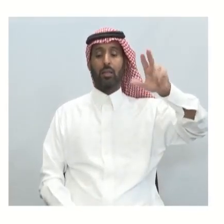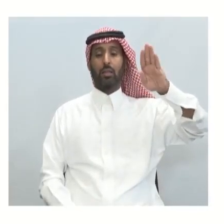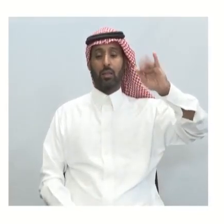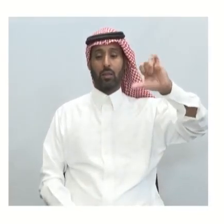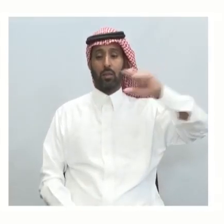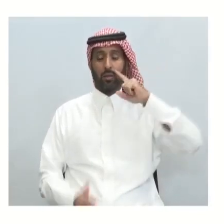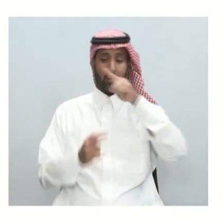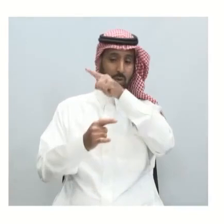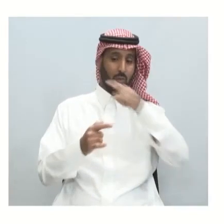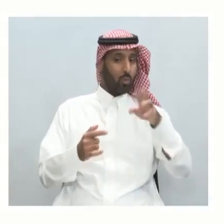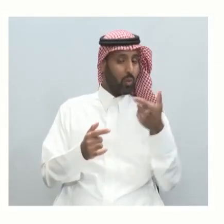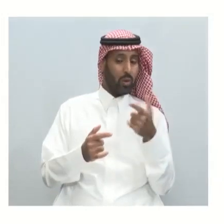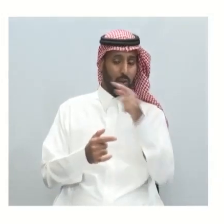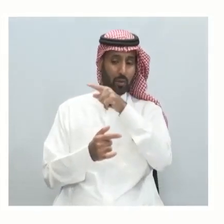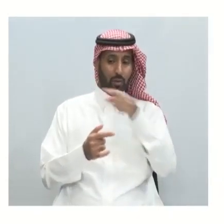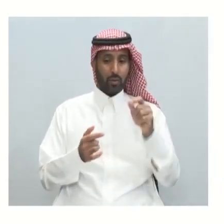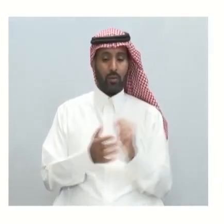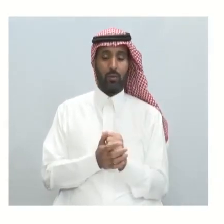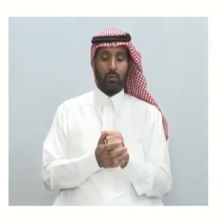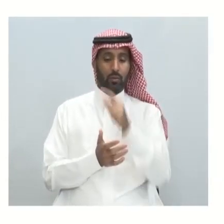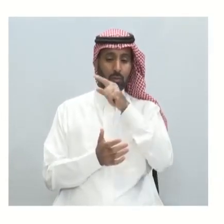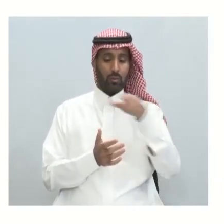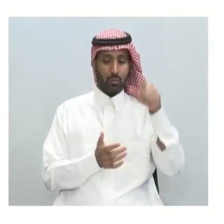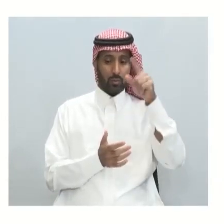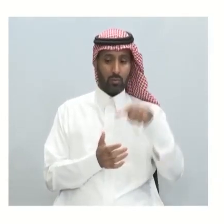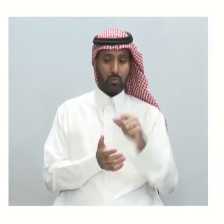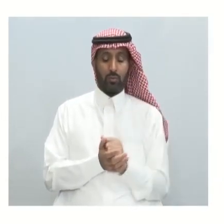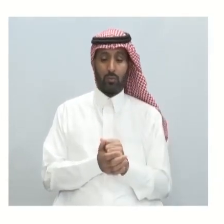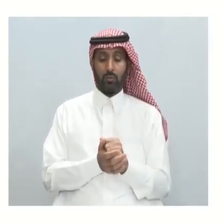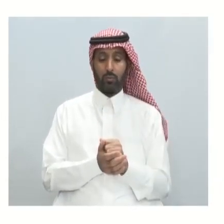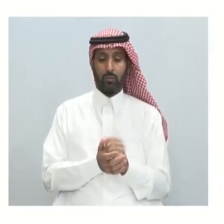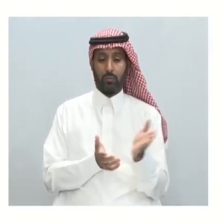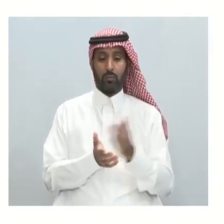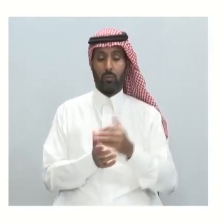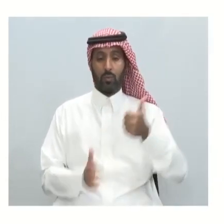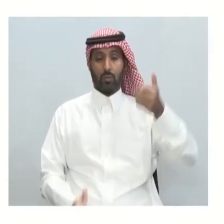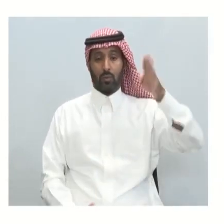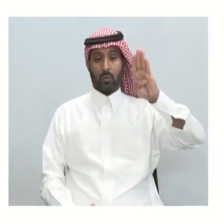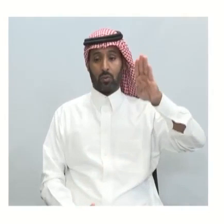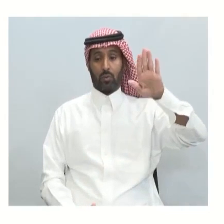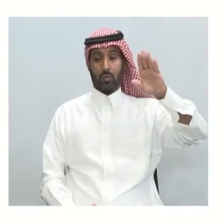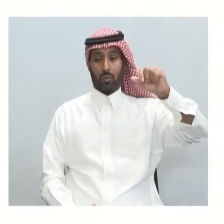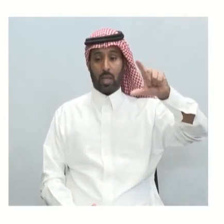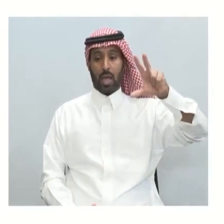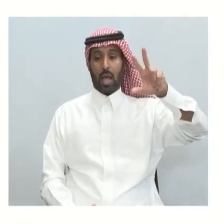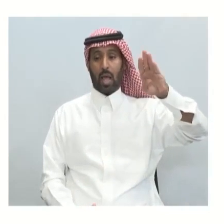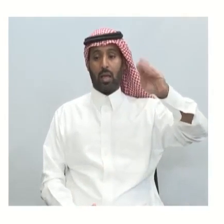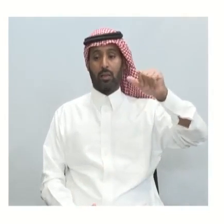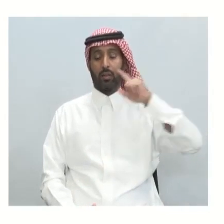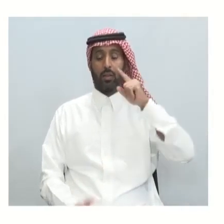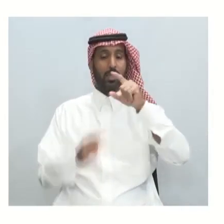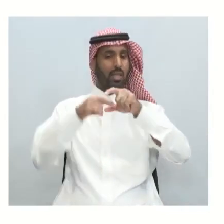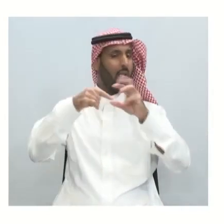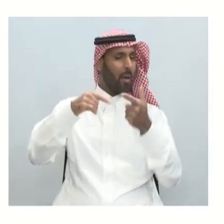الخط اين سيكون لاحظ الخط اين سيكون هنا اكسيد الكالسيوم لاحظ اذا اين سيكون كم النسبه